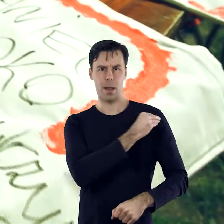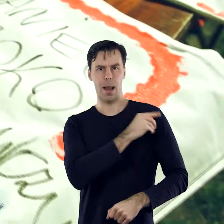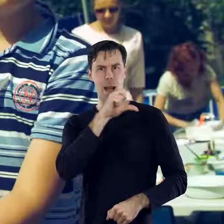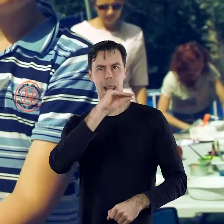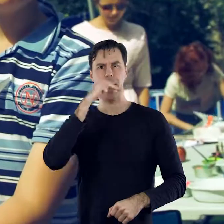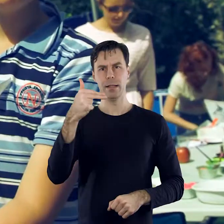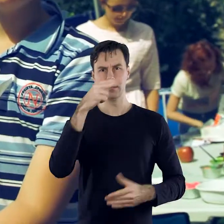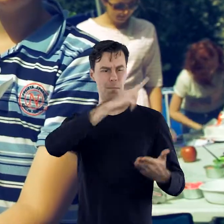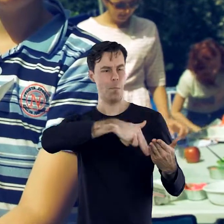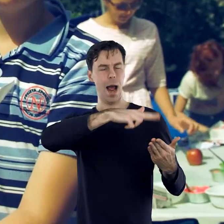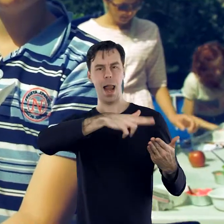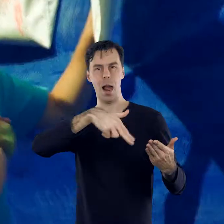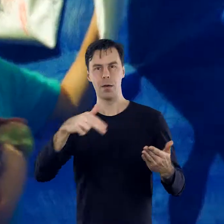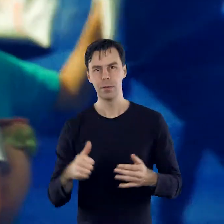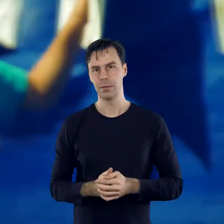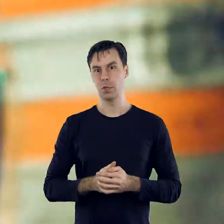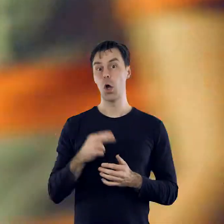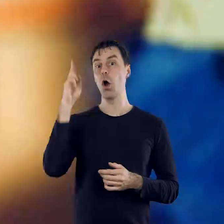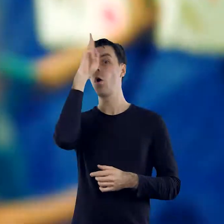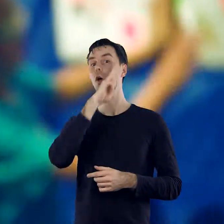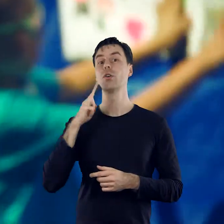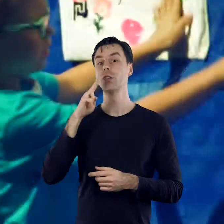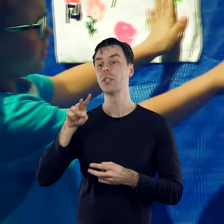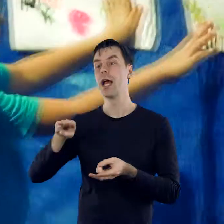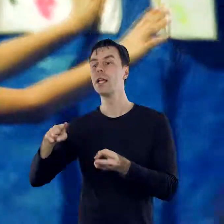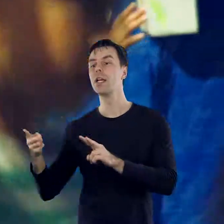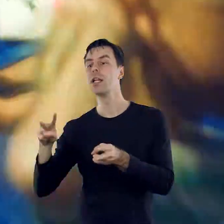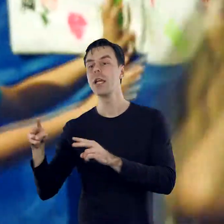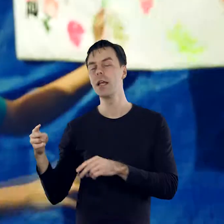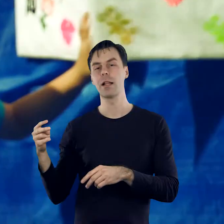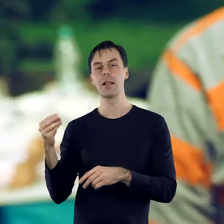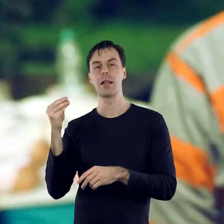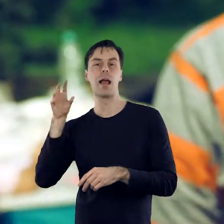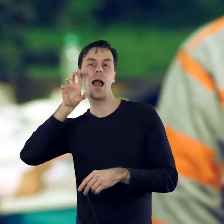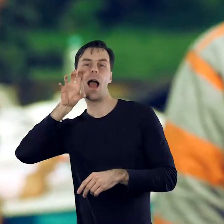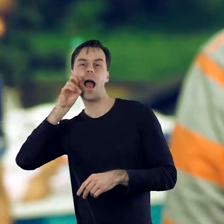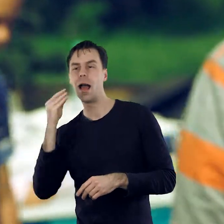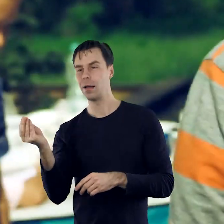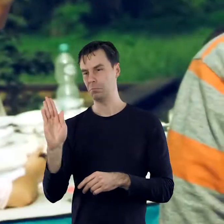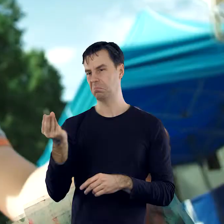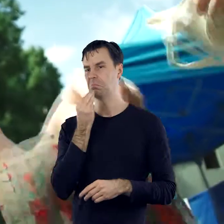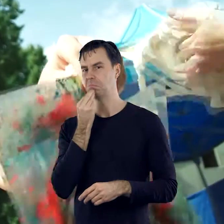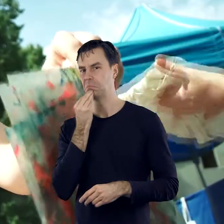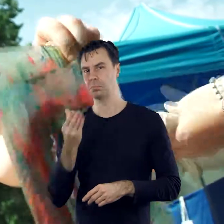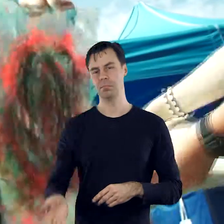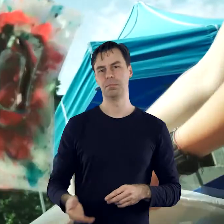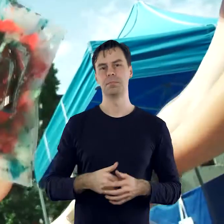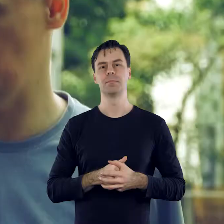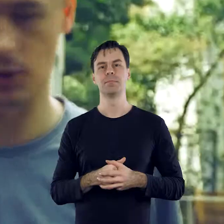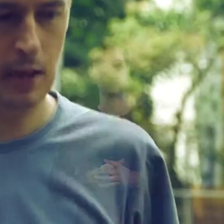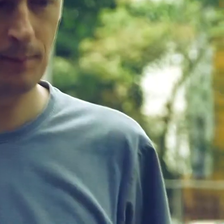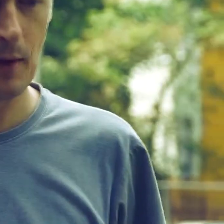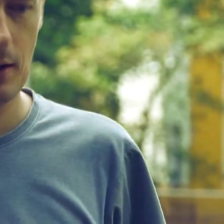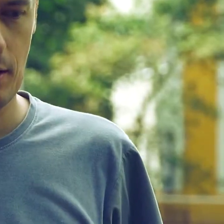zrobienia wzorów na lnianych torbach. Rodzice mieli w tym czasie czas na rozpalenie grilla i zjedzenie tego,